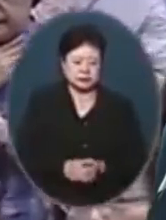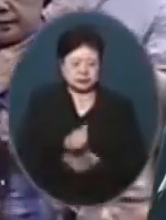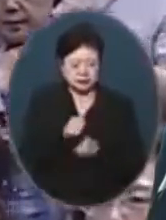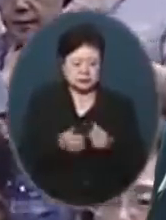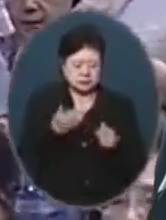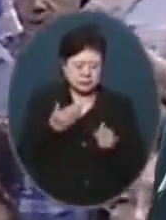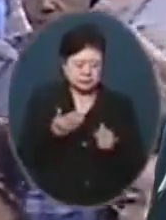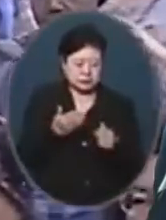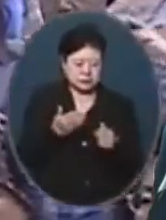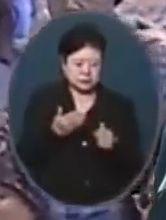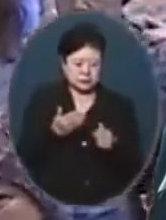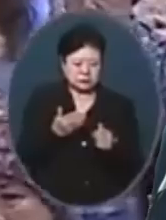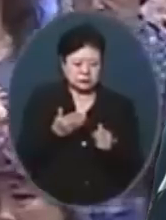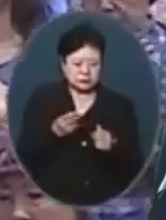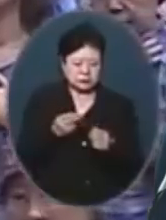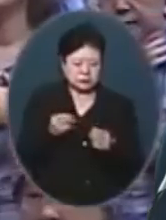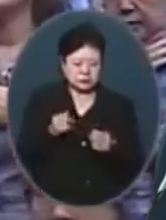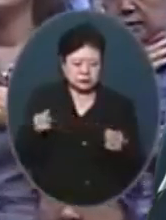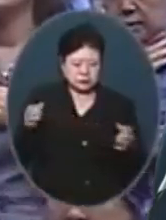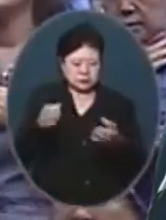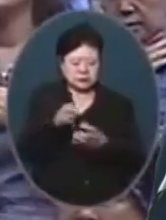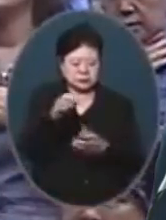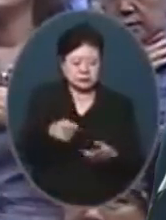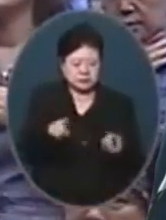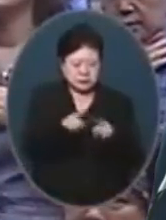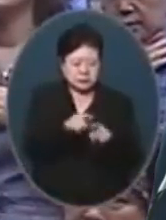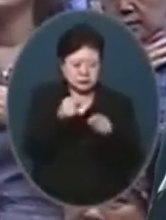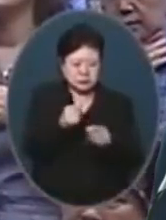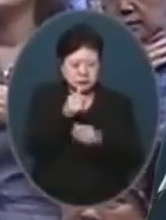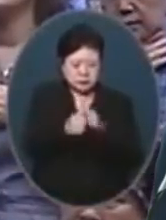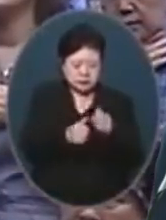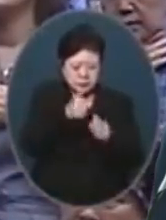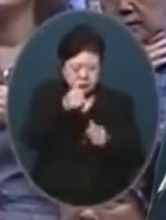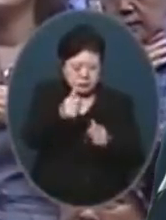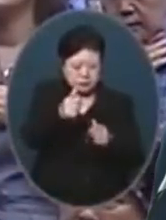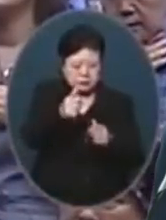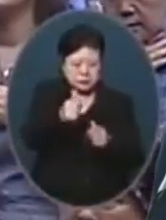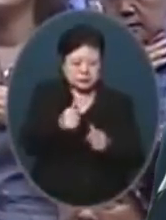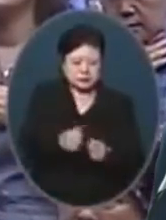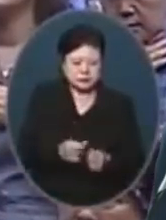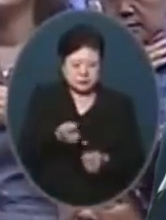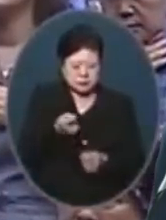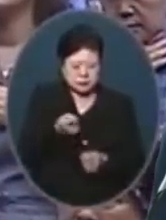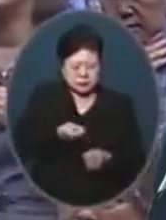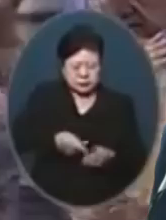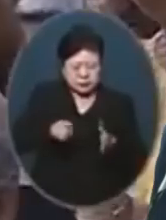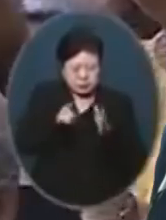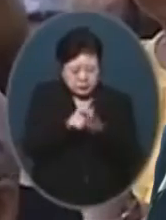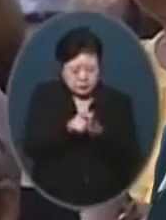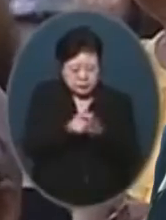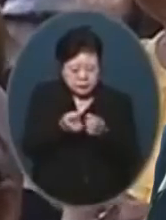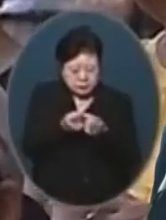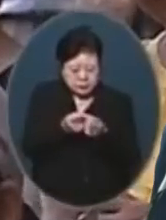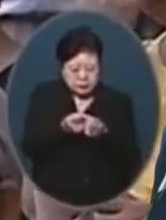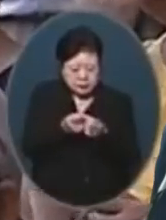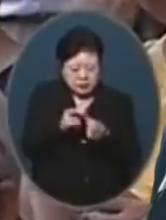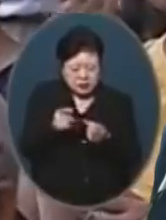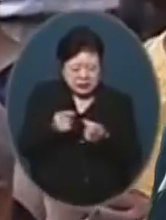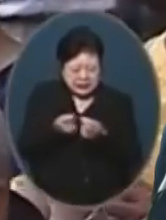하나님, 두세 사람이 모인 곳에 같이 계신 하나님, 교자생활하는 믿음